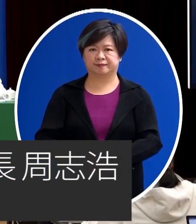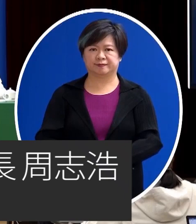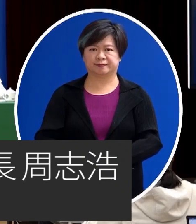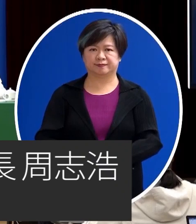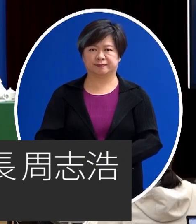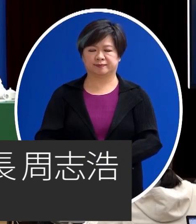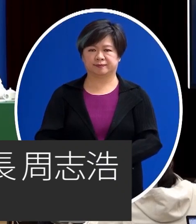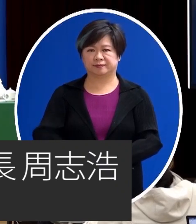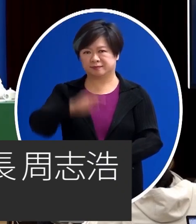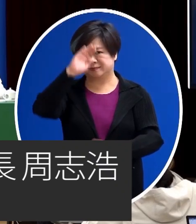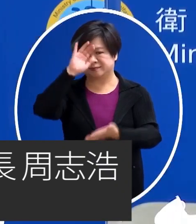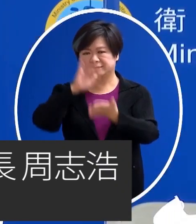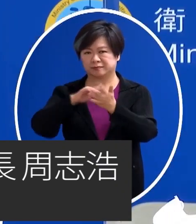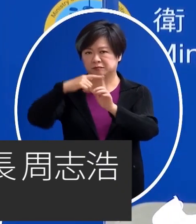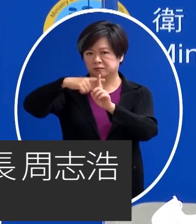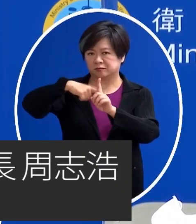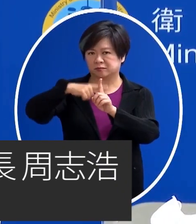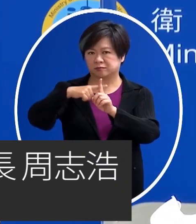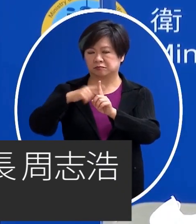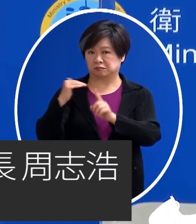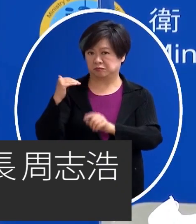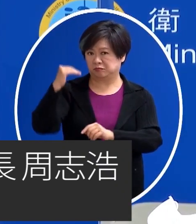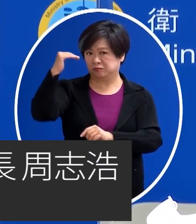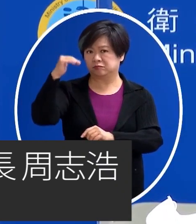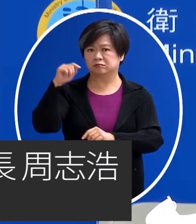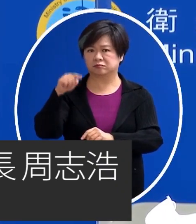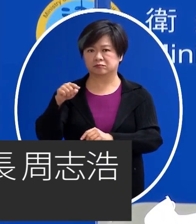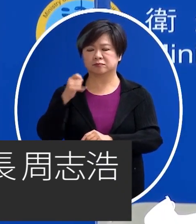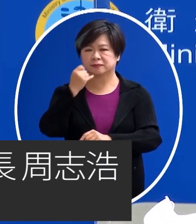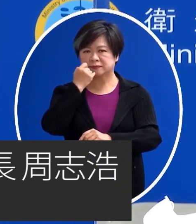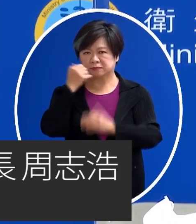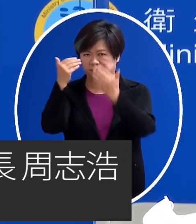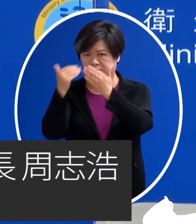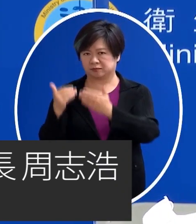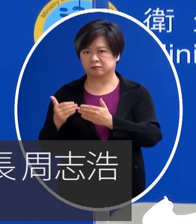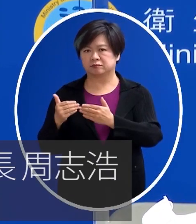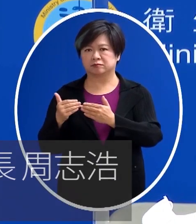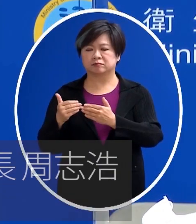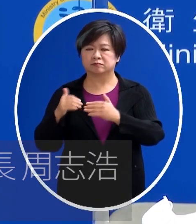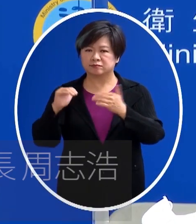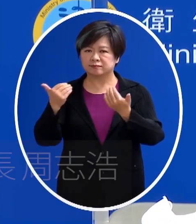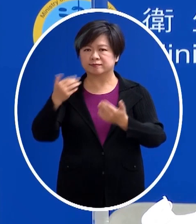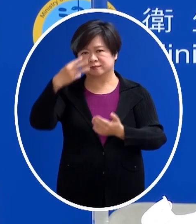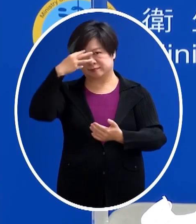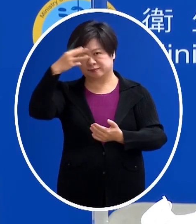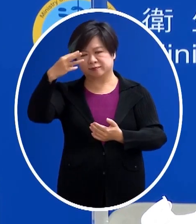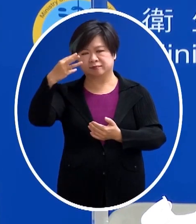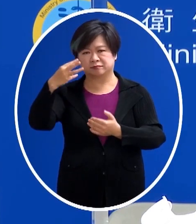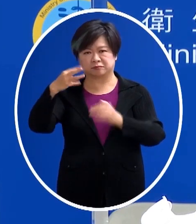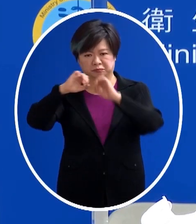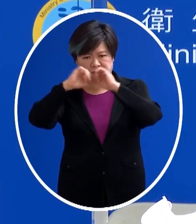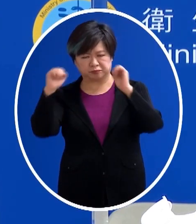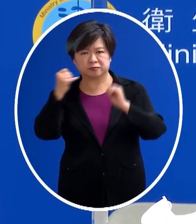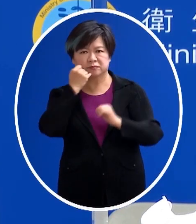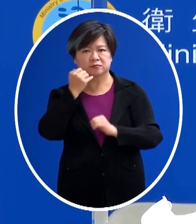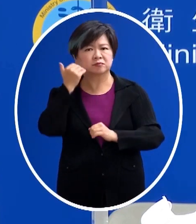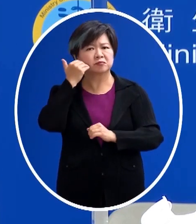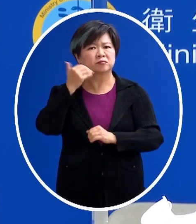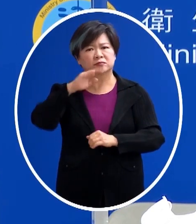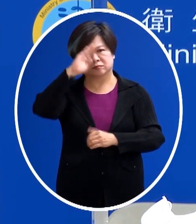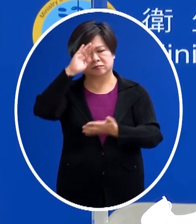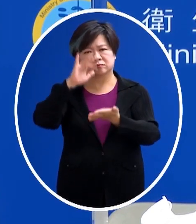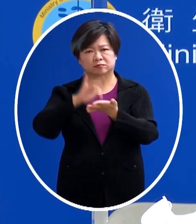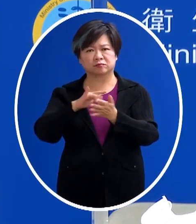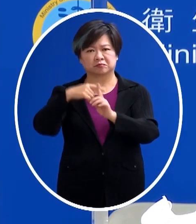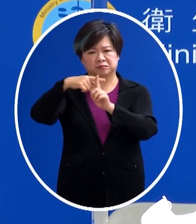看它里面的病毒量，它病毒量比较高一点的话，我们也许可以直接比对，大概是3天会知道啊。但是有时候它病毒量比较低的